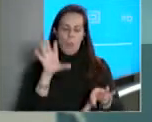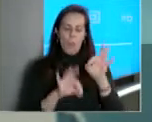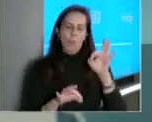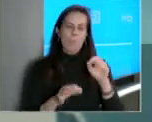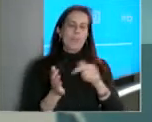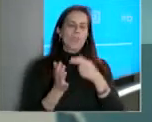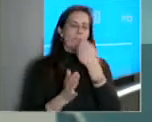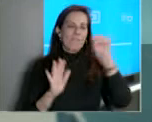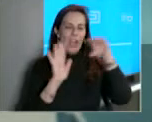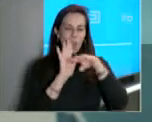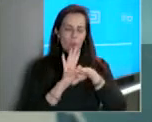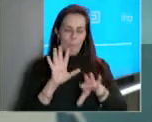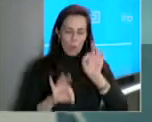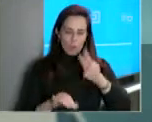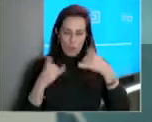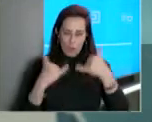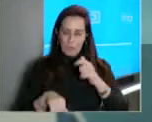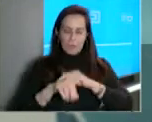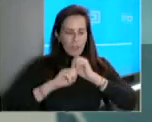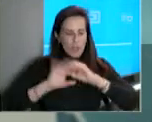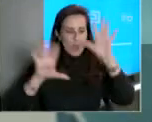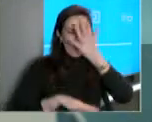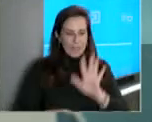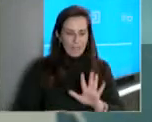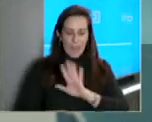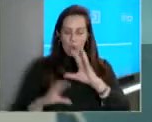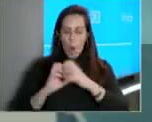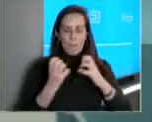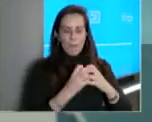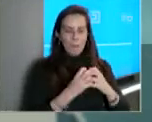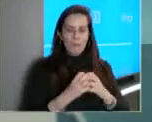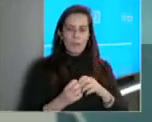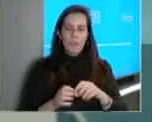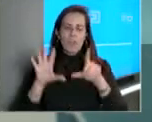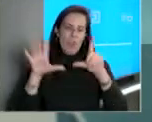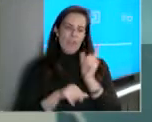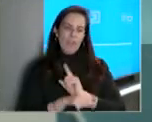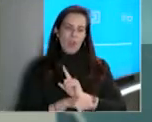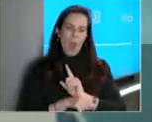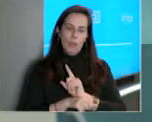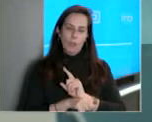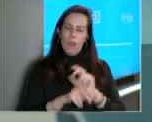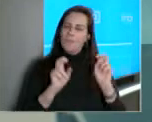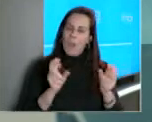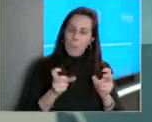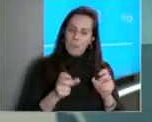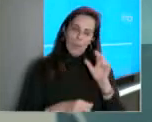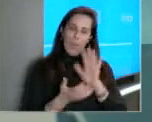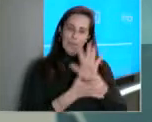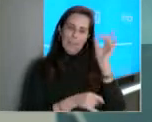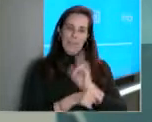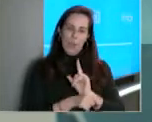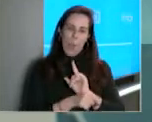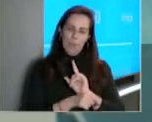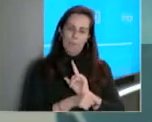את החוק. בבחירות הנוכחיות, זמני השידור בטלוויזיה לכל מפלגה הם 7 דקות, וברדיו 15